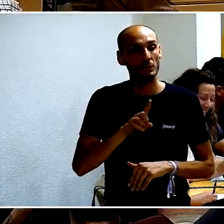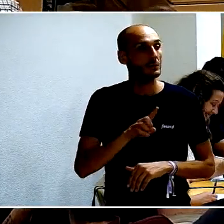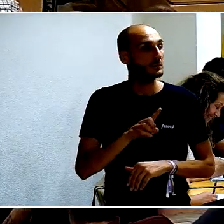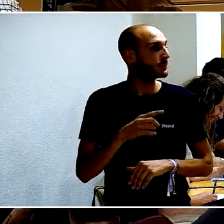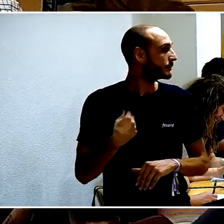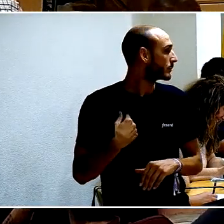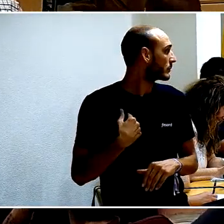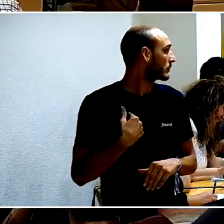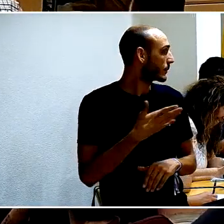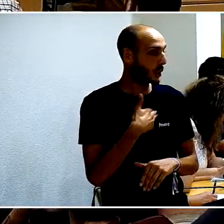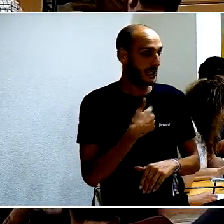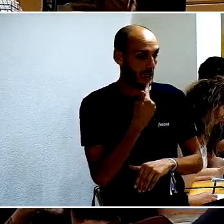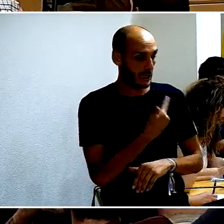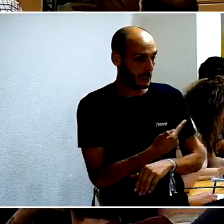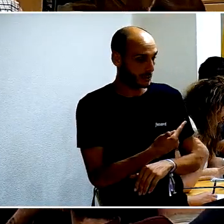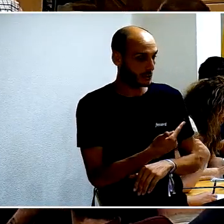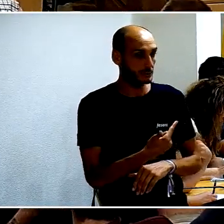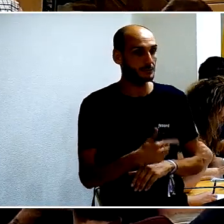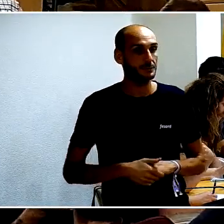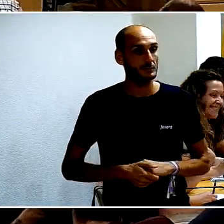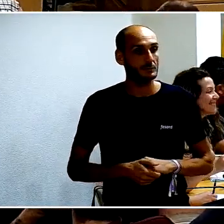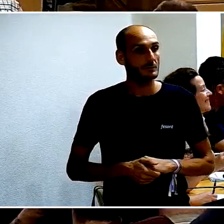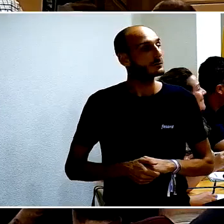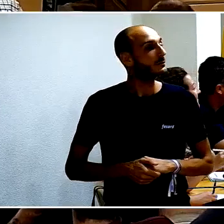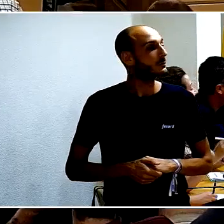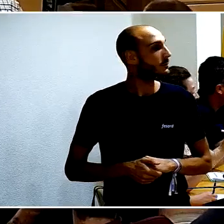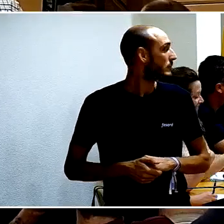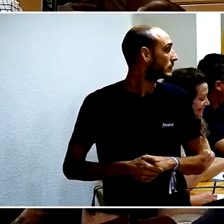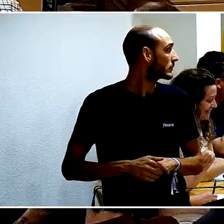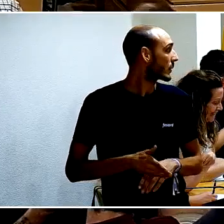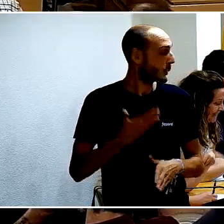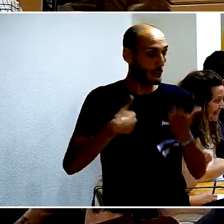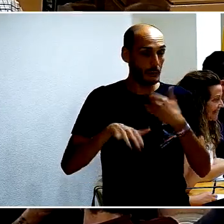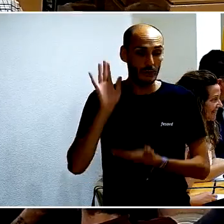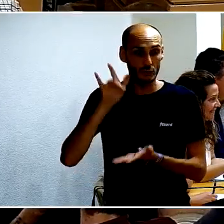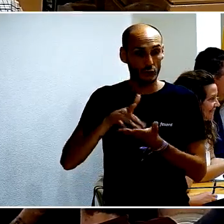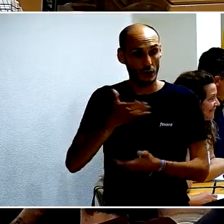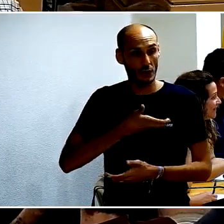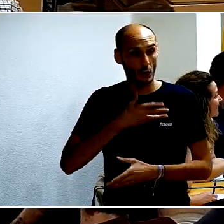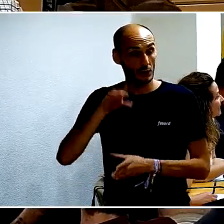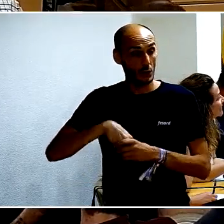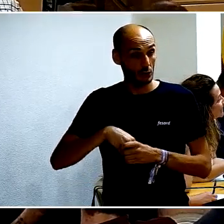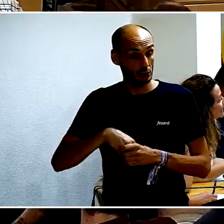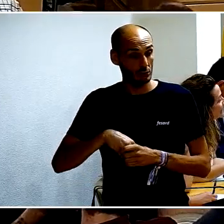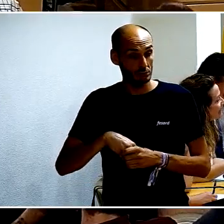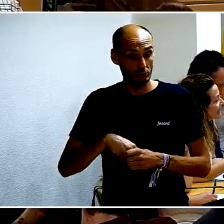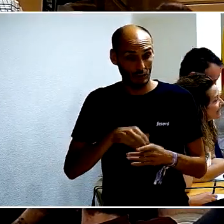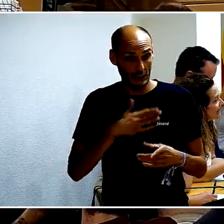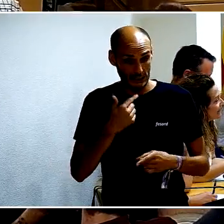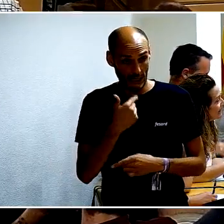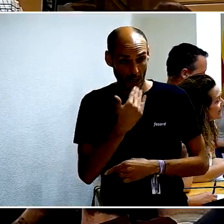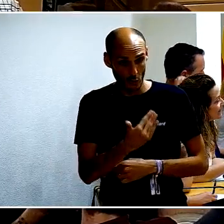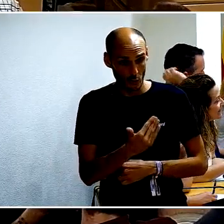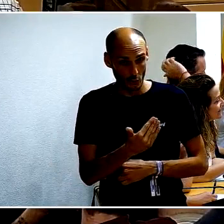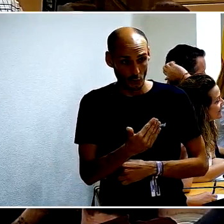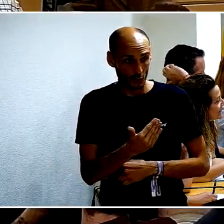però per què dice usted eso? Era vostè la regidora d'Interior en ese moment? Ah, no lo sabía. I què vol dir? Que no, a veure,